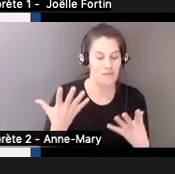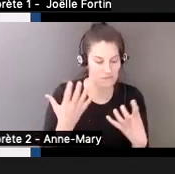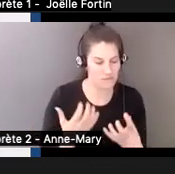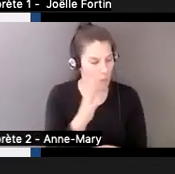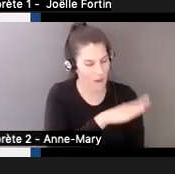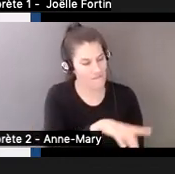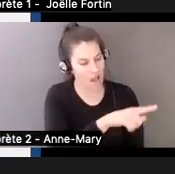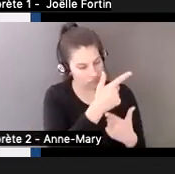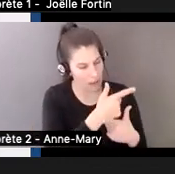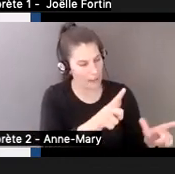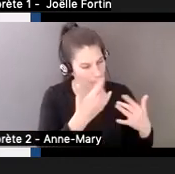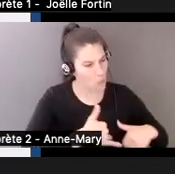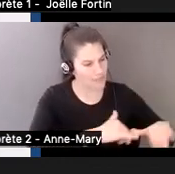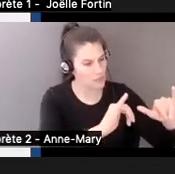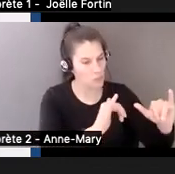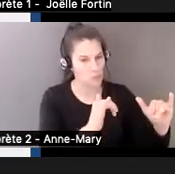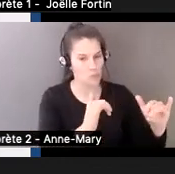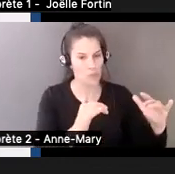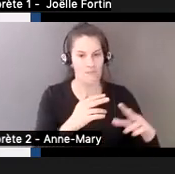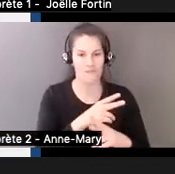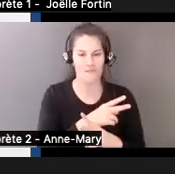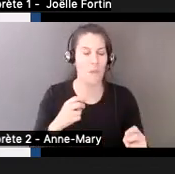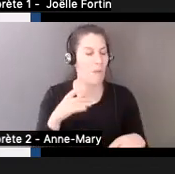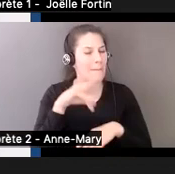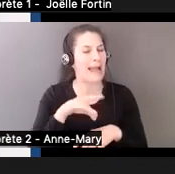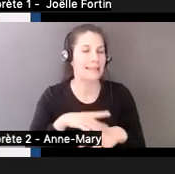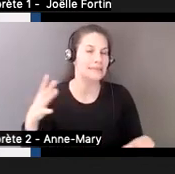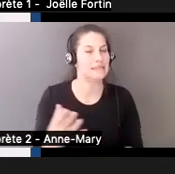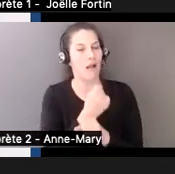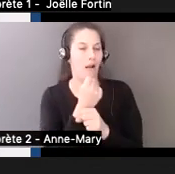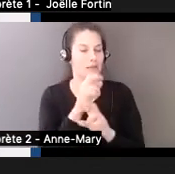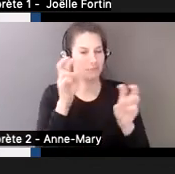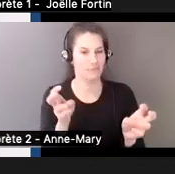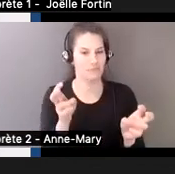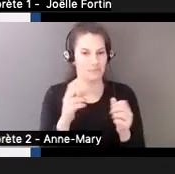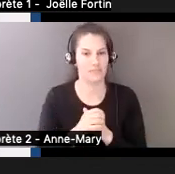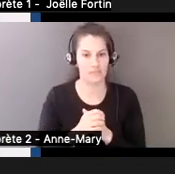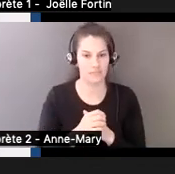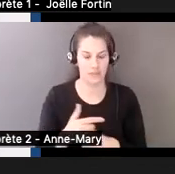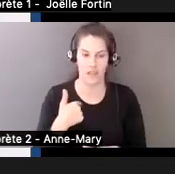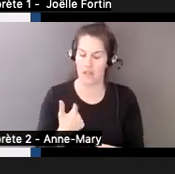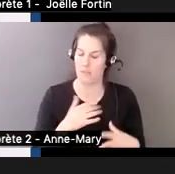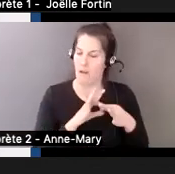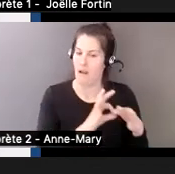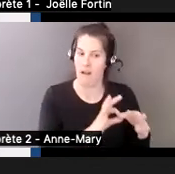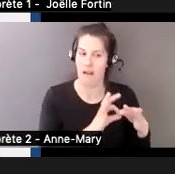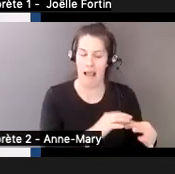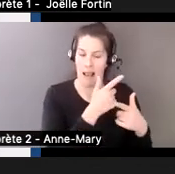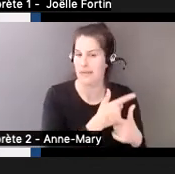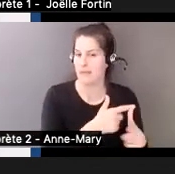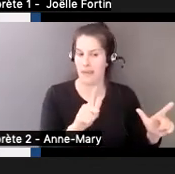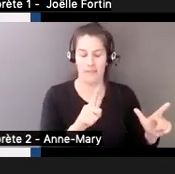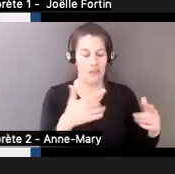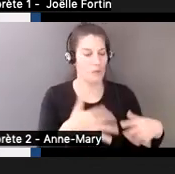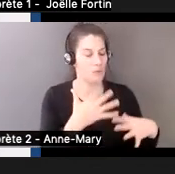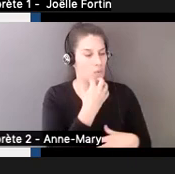libres. Totalement libre. Je suis profondément attachée à cette liberté. Et pour ça, il fallait qu'on